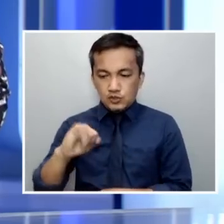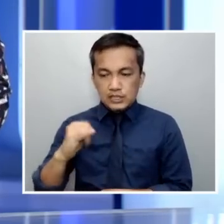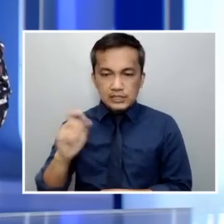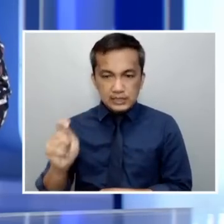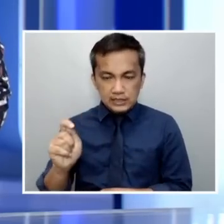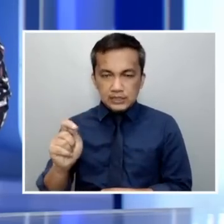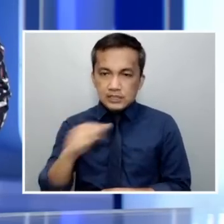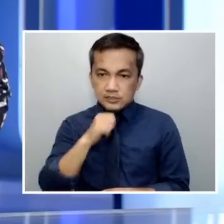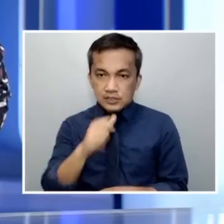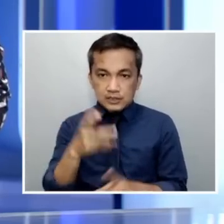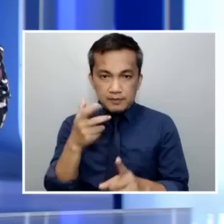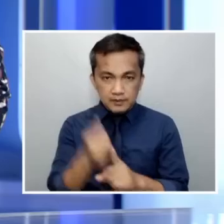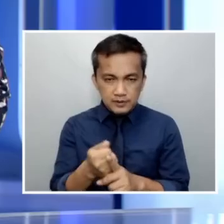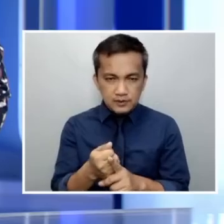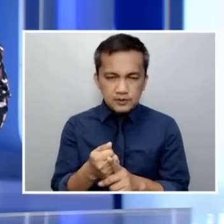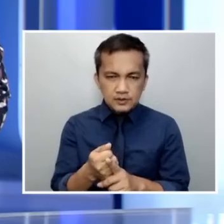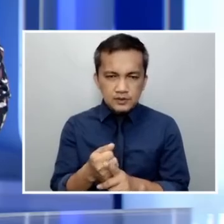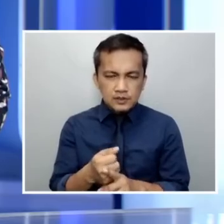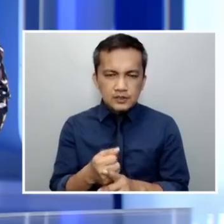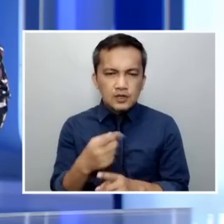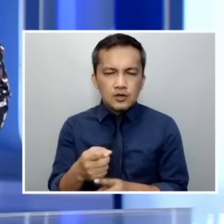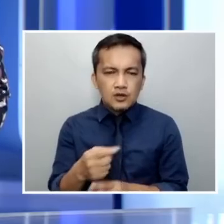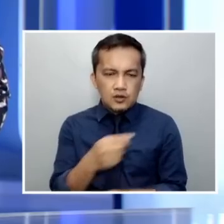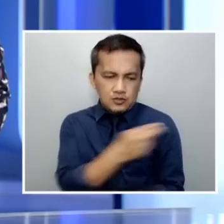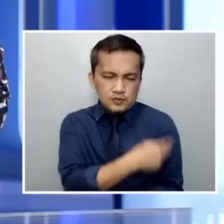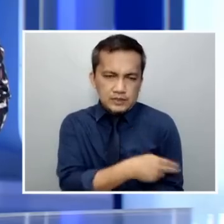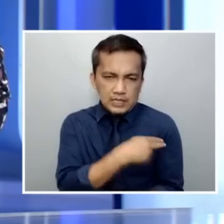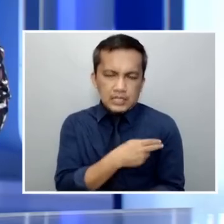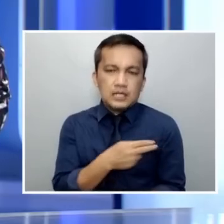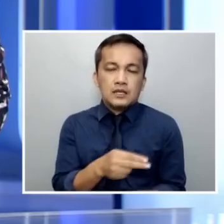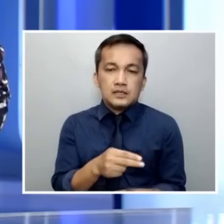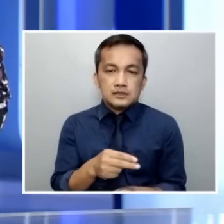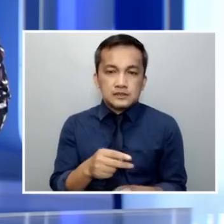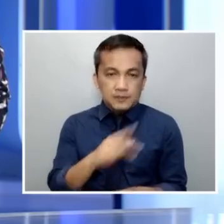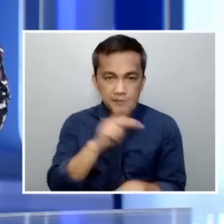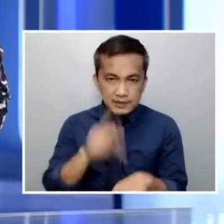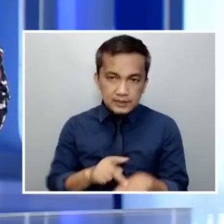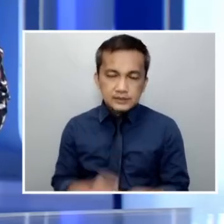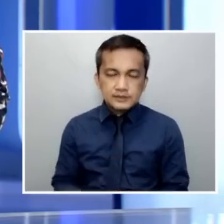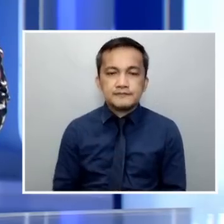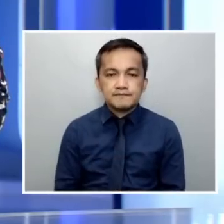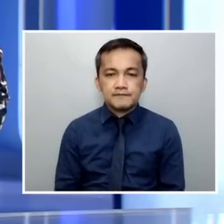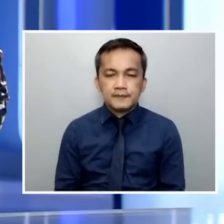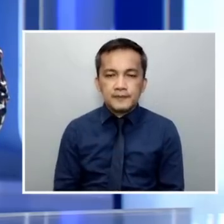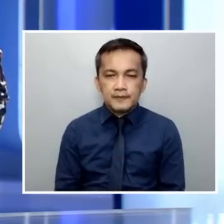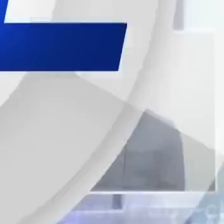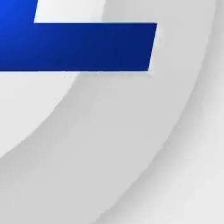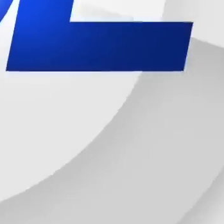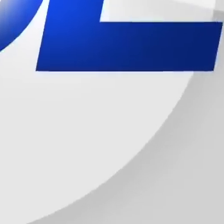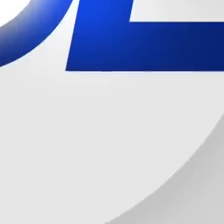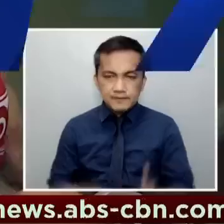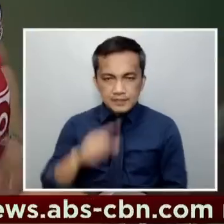maapektuhan ang hospital staffing sa Pilipinas. Nagpapatrol, Zen Hernandez.